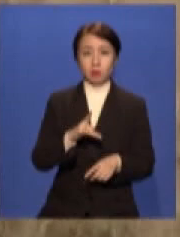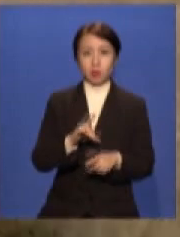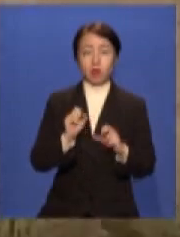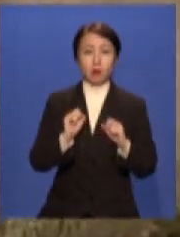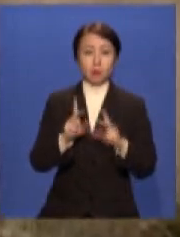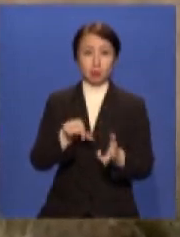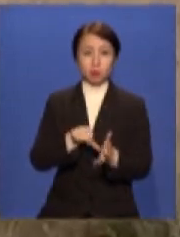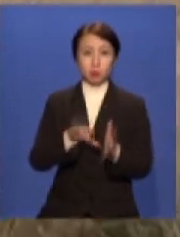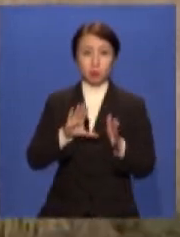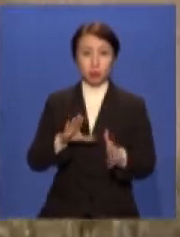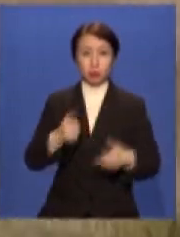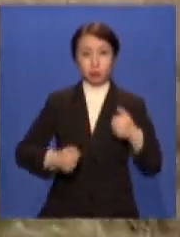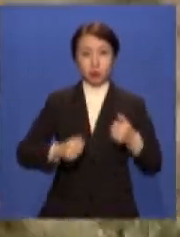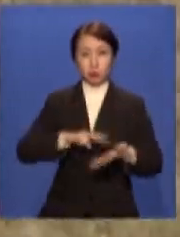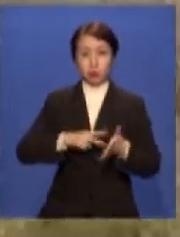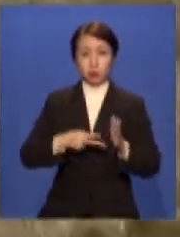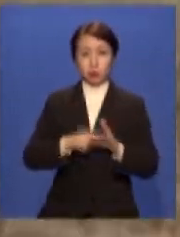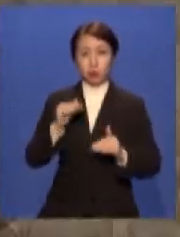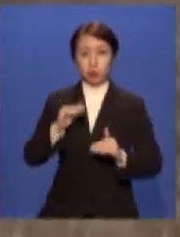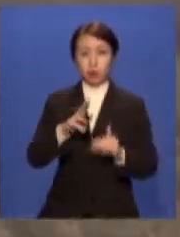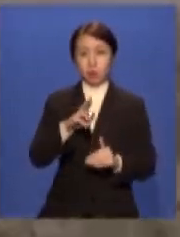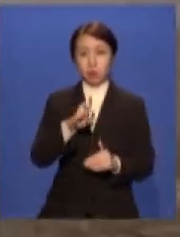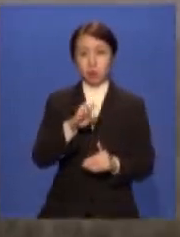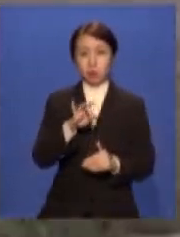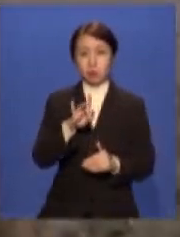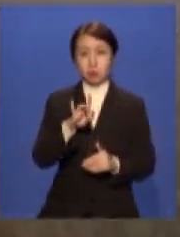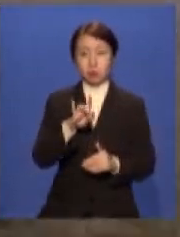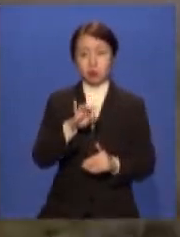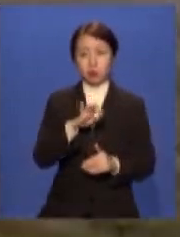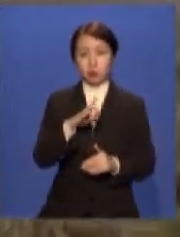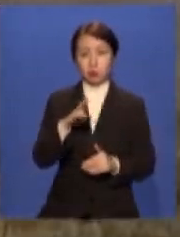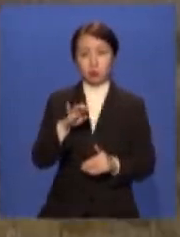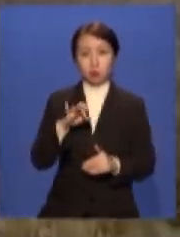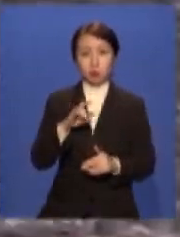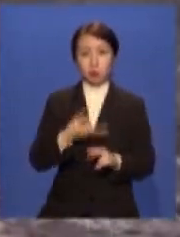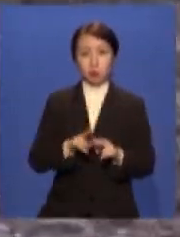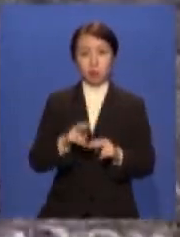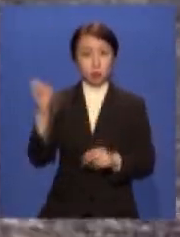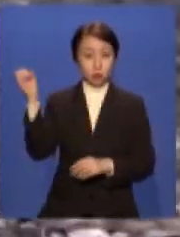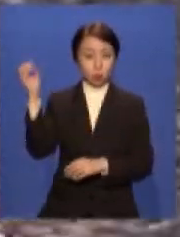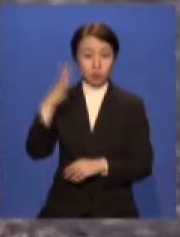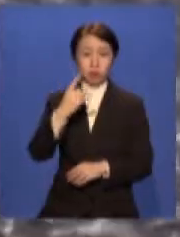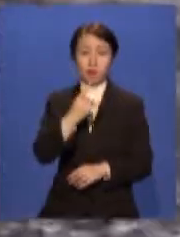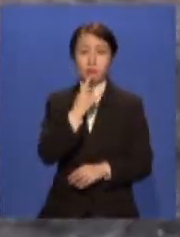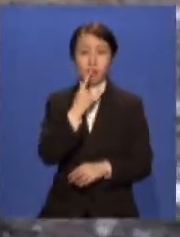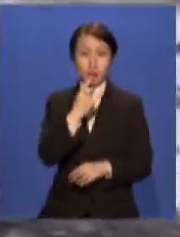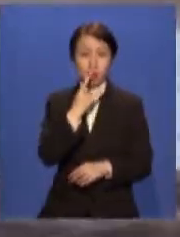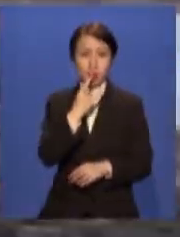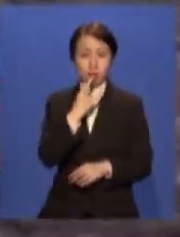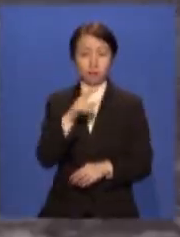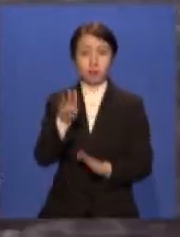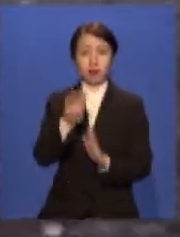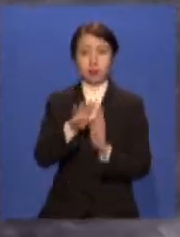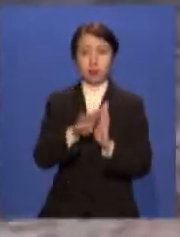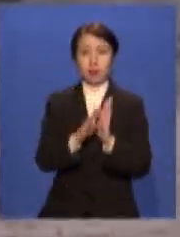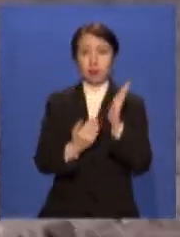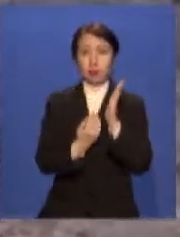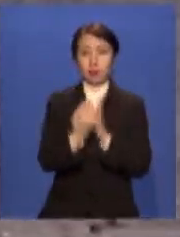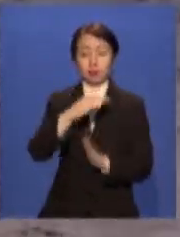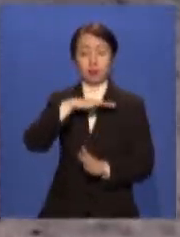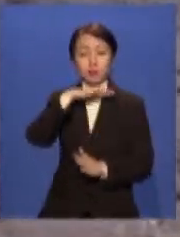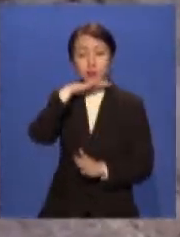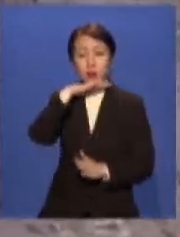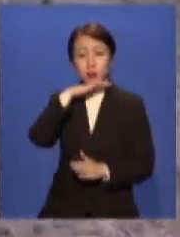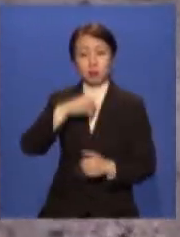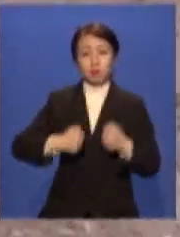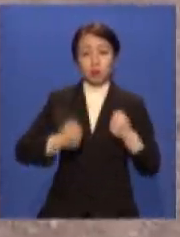опасных участках автотрасс планируется установка стробоскопов на солнечных батареях их задача повысить внимание